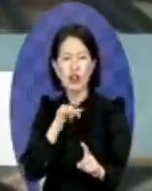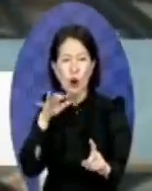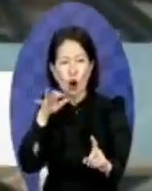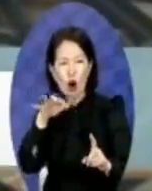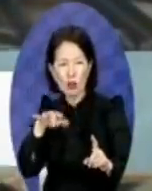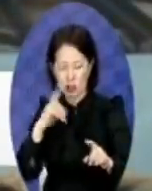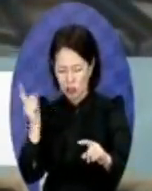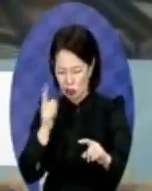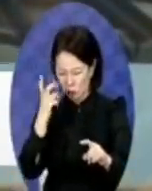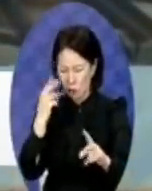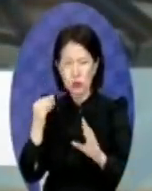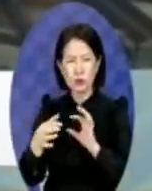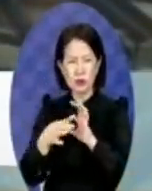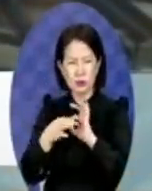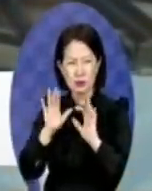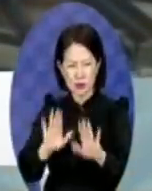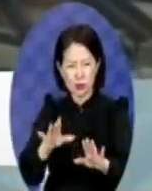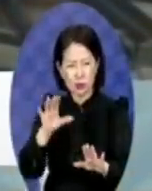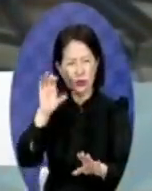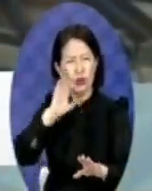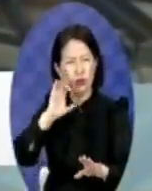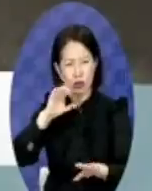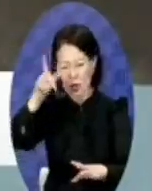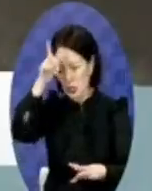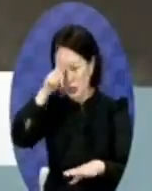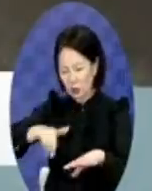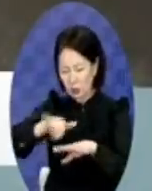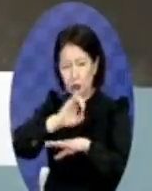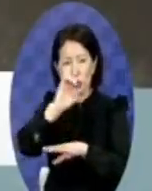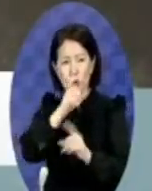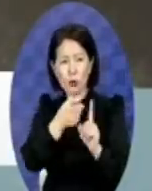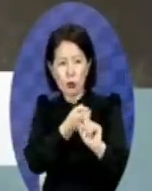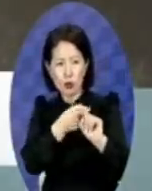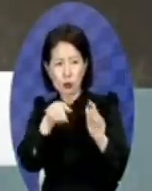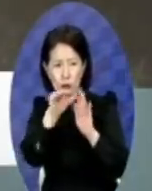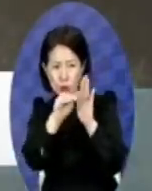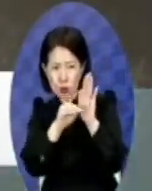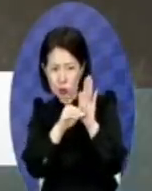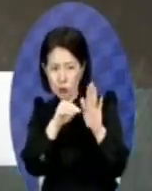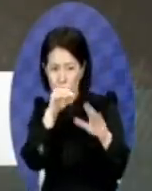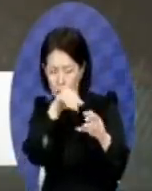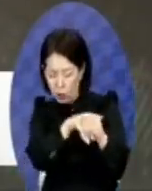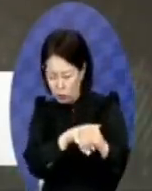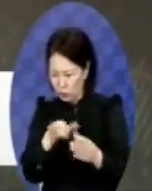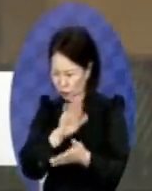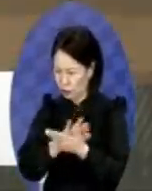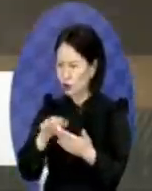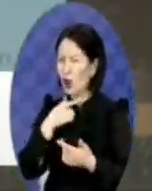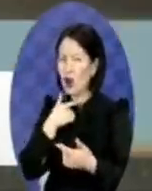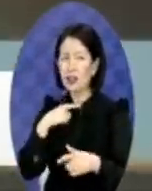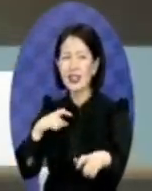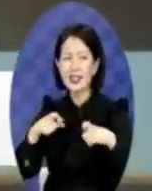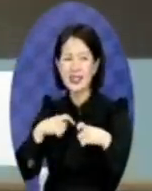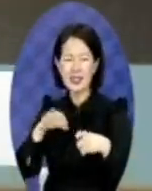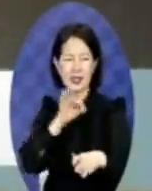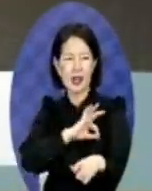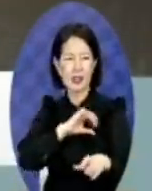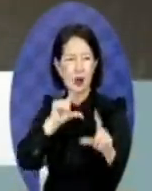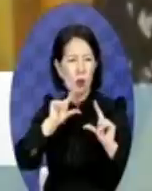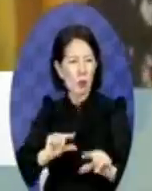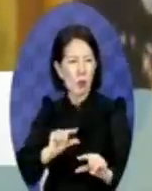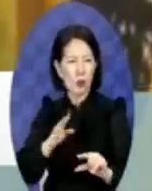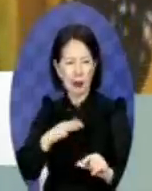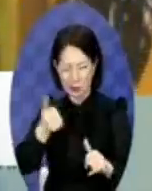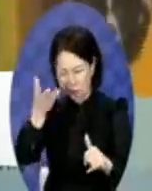сонирхолтой байдаг. Гэвч Герман улс хийн хоолойг Европын холбооны журманд оруулснаар энэхүү шин хоолон эдийн засгийн үр ашгийг бууруулна гэж болгоомжилж